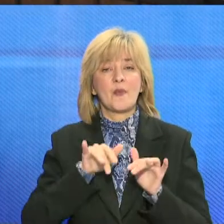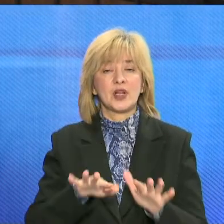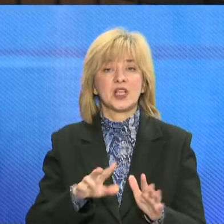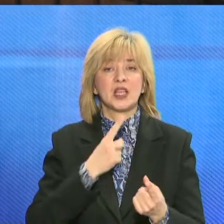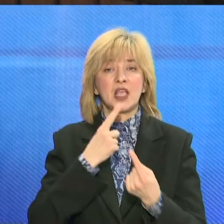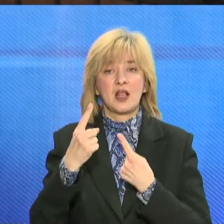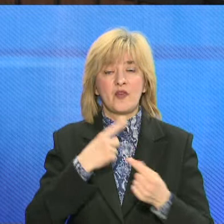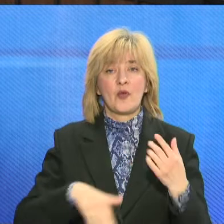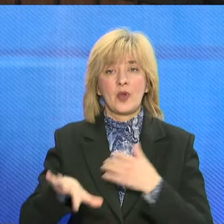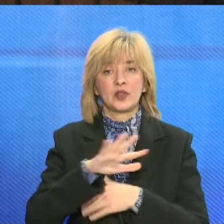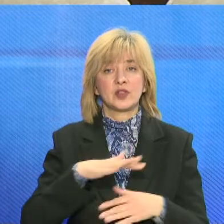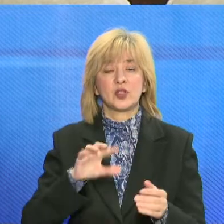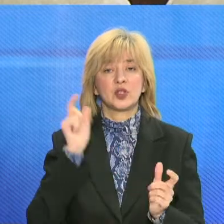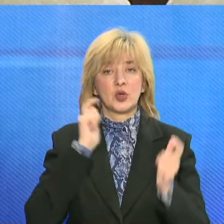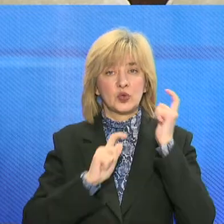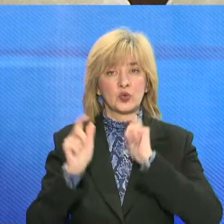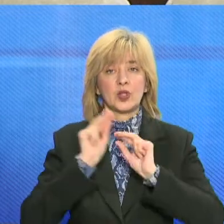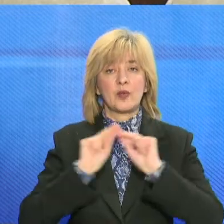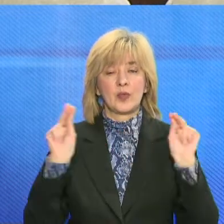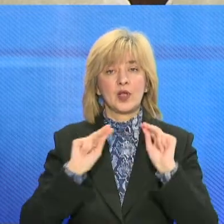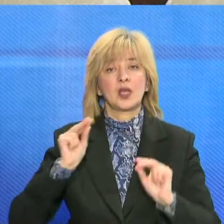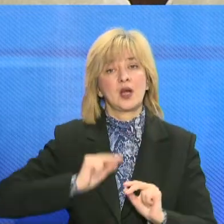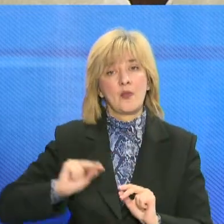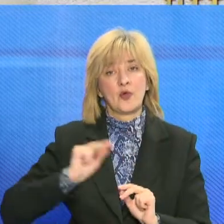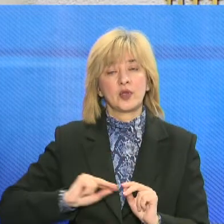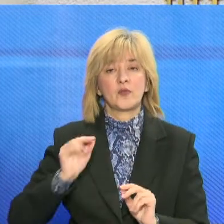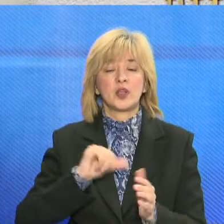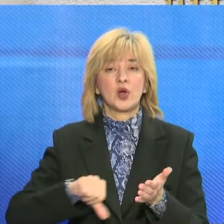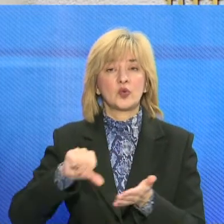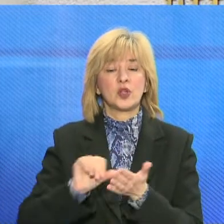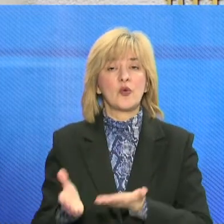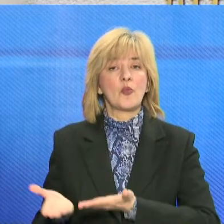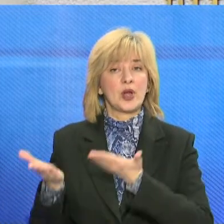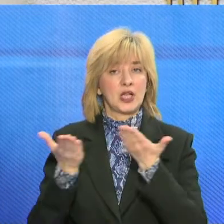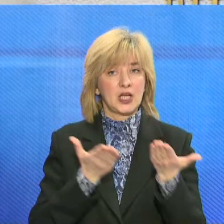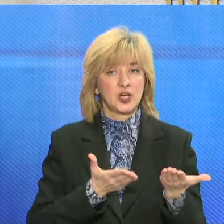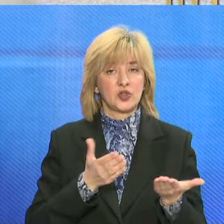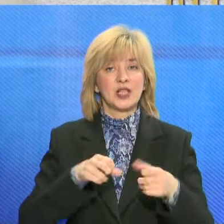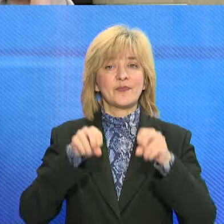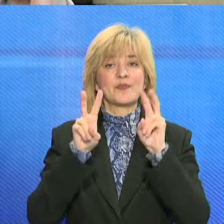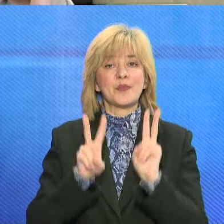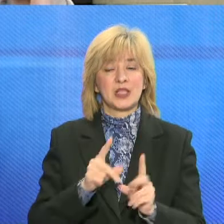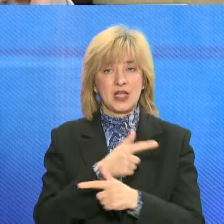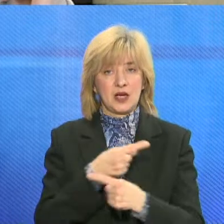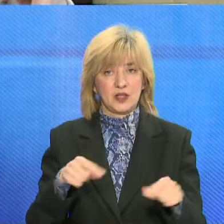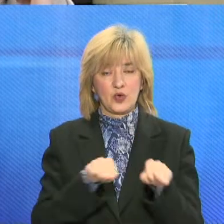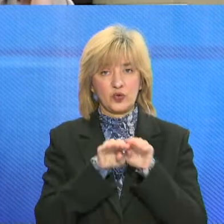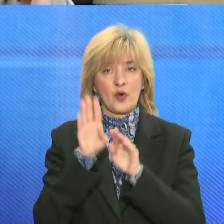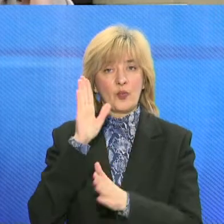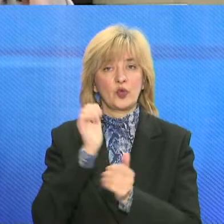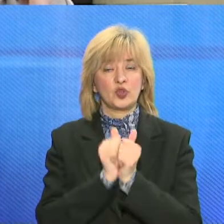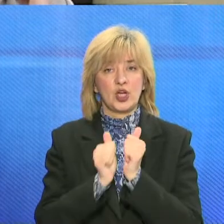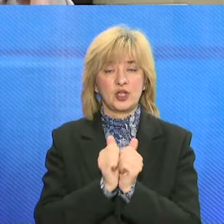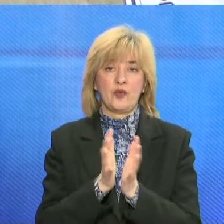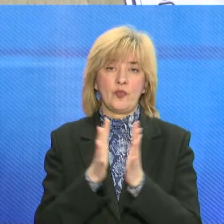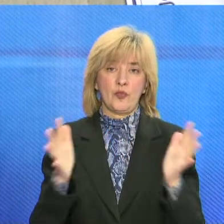са студэнцкім актывам, выкладчыкамі і супрацоўнікамі ВНУ, да ўдзелу ў якіх запрашаюцца эксперты рознага ўзроўня, будуць праходзіць часцей і